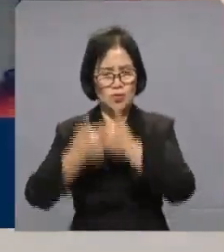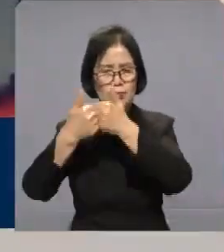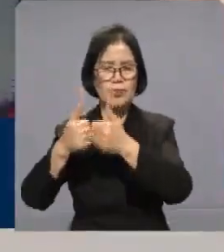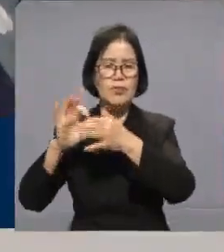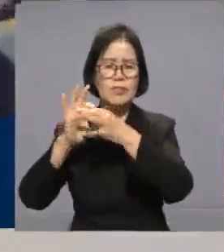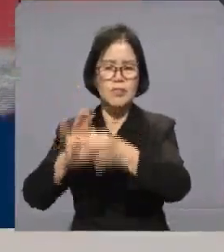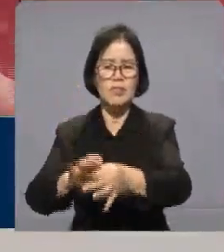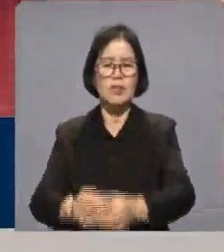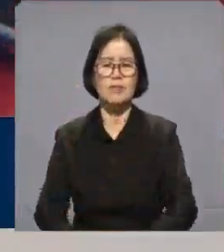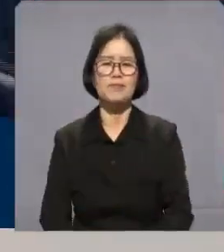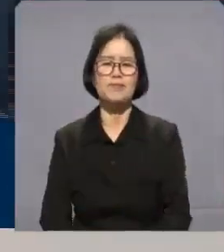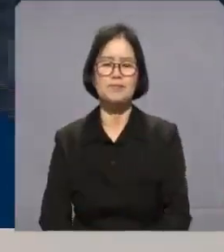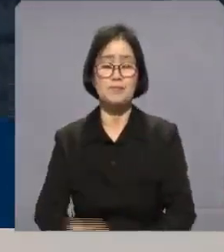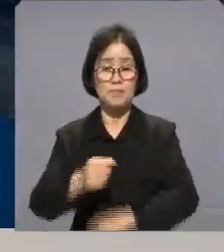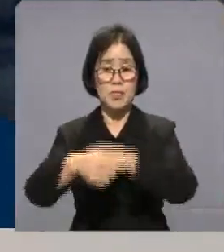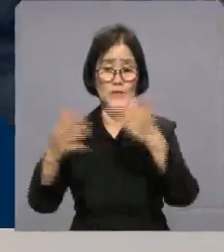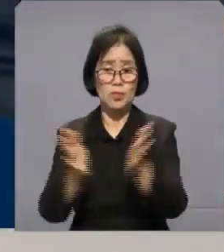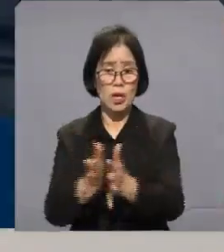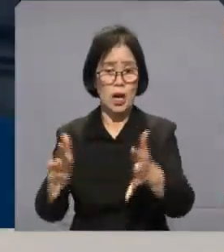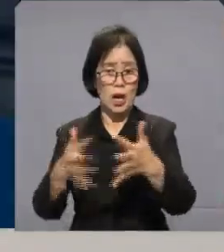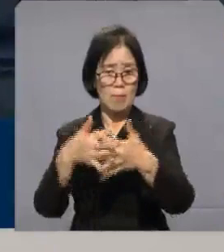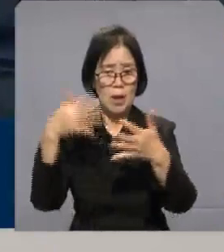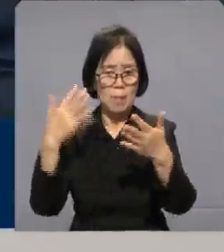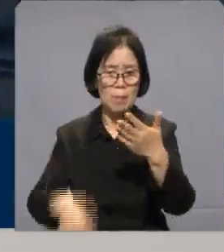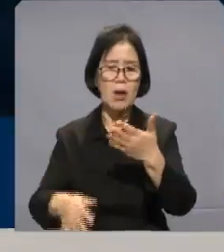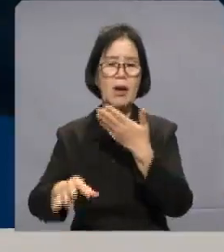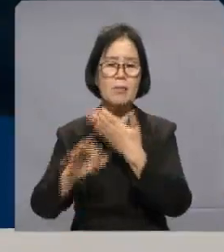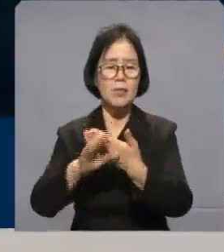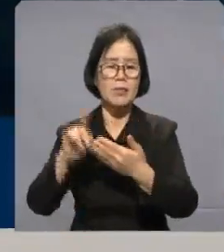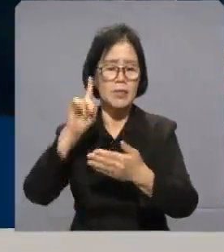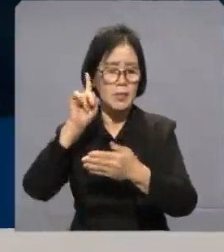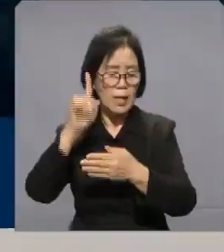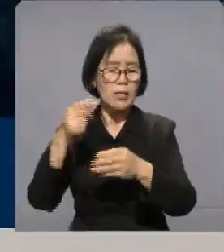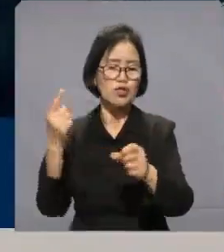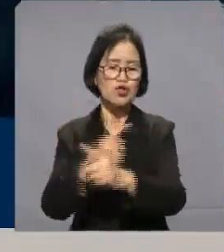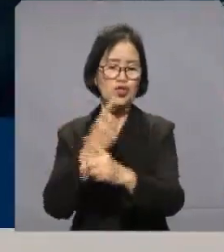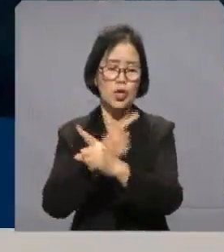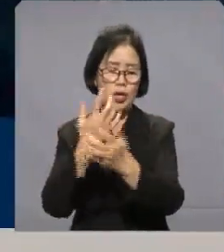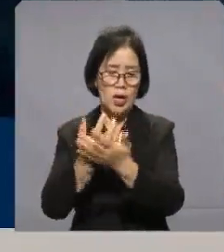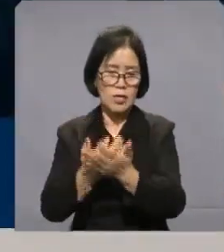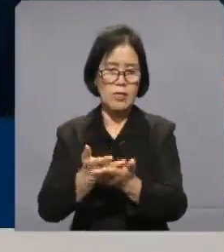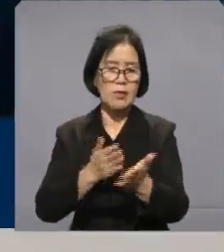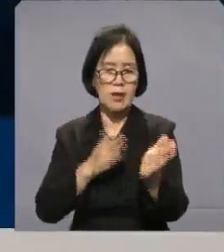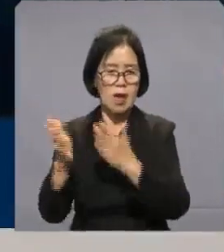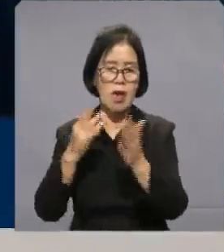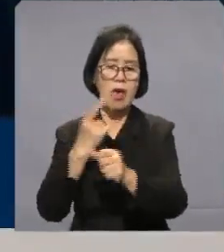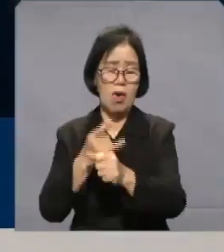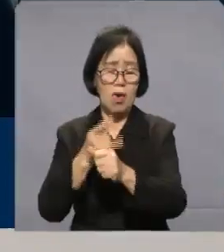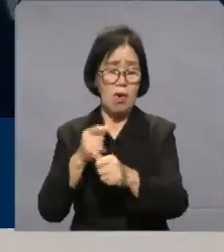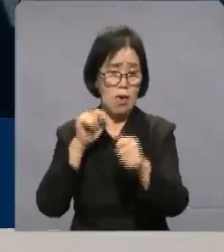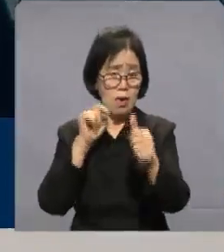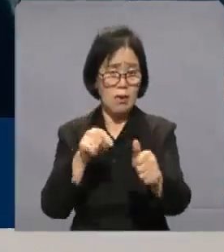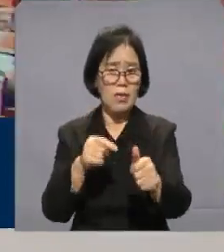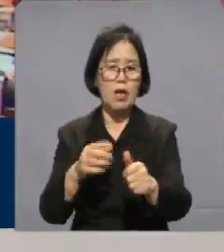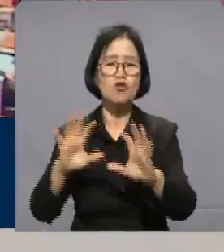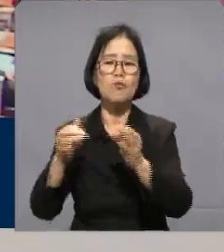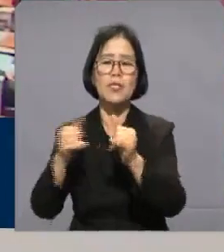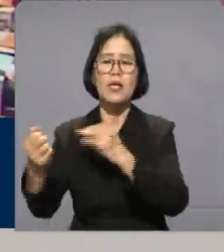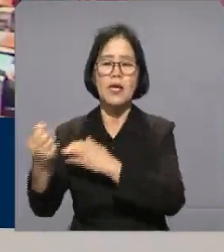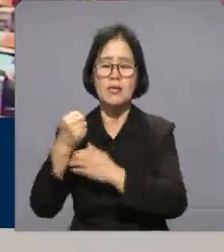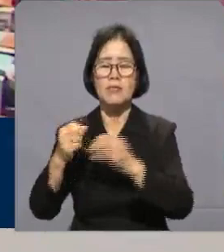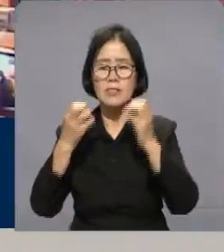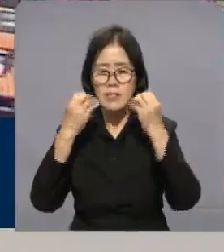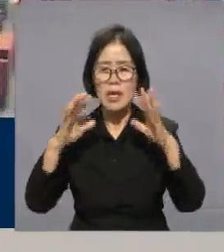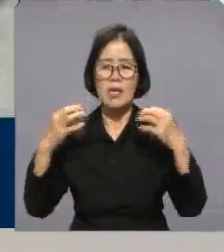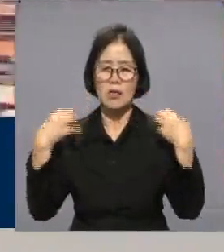이어갔습니다. 더불어민주당이 합의가 안 되면 내일 수정안을 처리하겠다는 최후 통첩을 보내자 국민의힘은 새 정부가 일하게